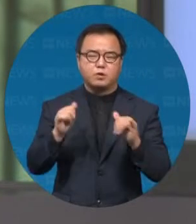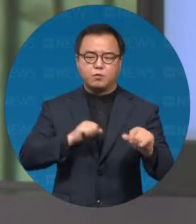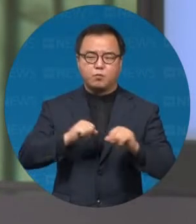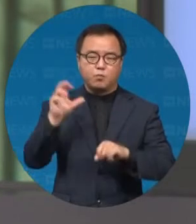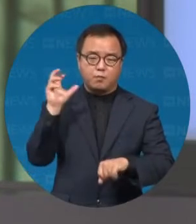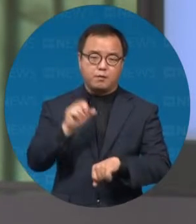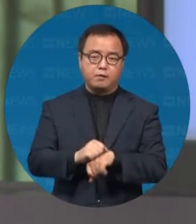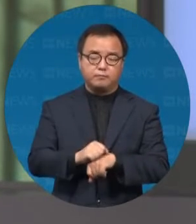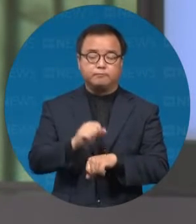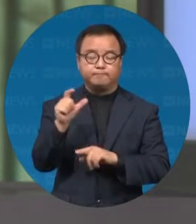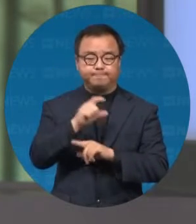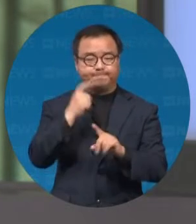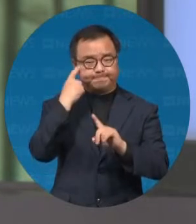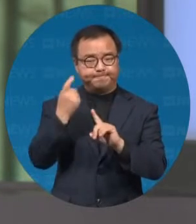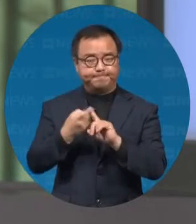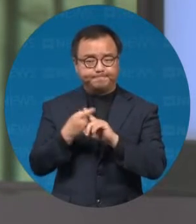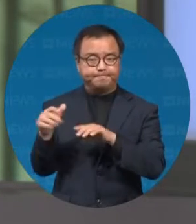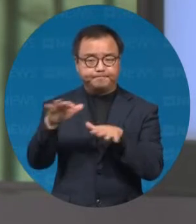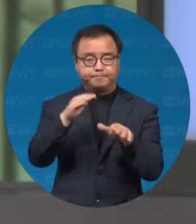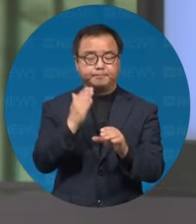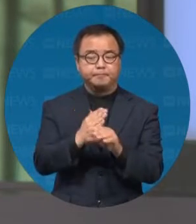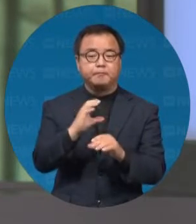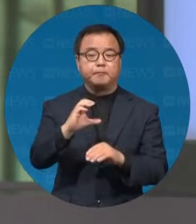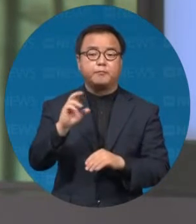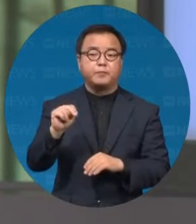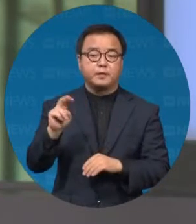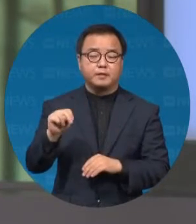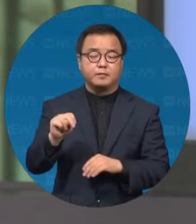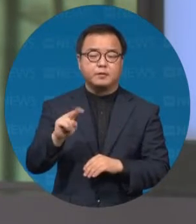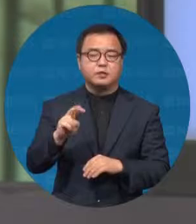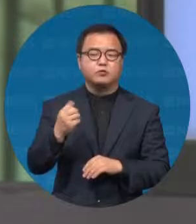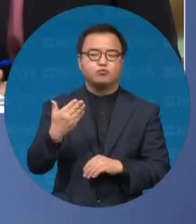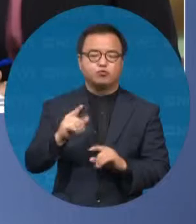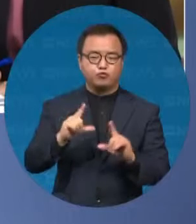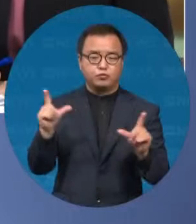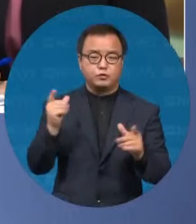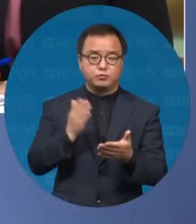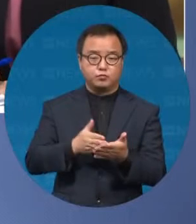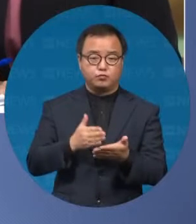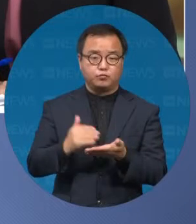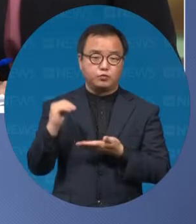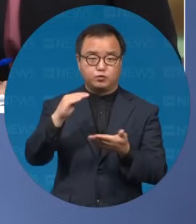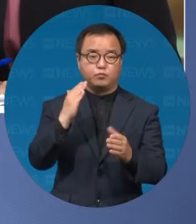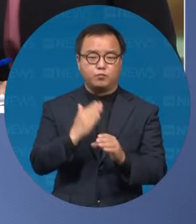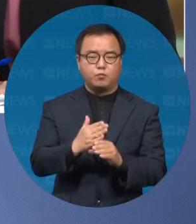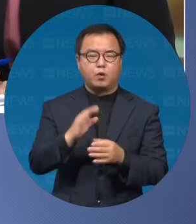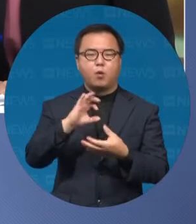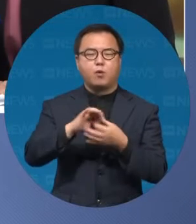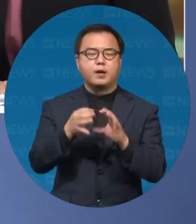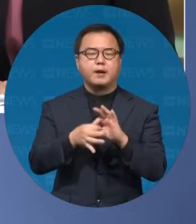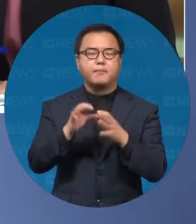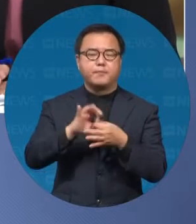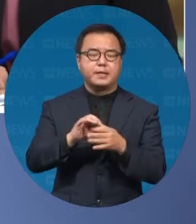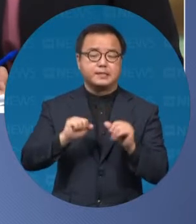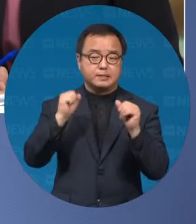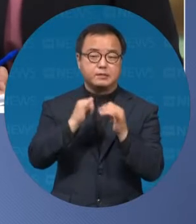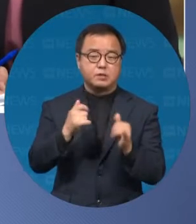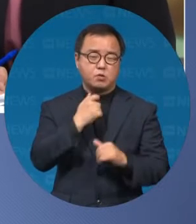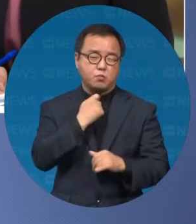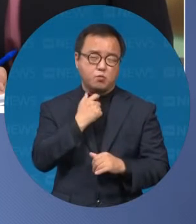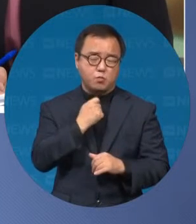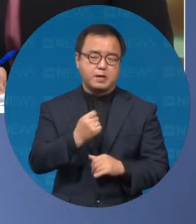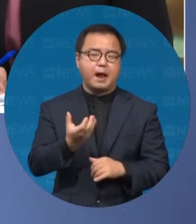더욱더 화제가 되고 있죠 cnn 은 지난 29일 보도에서 이 올림픽 선수들이 그토록 열망하는 메달에 대해